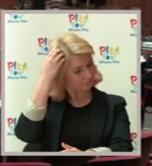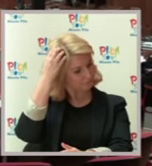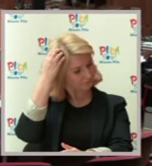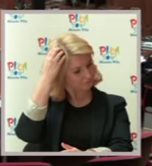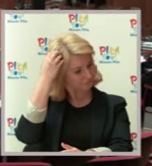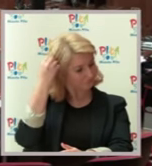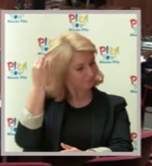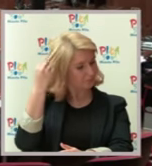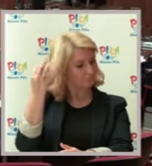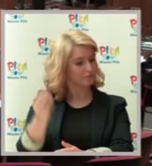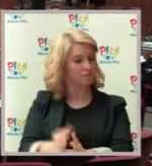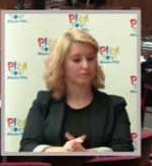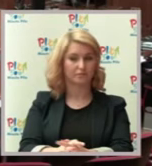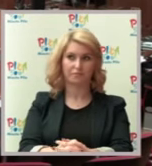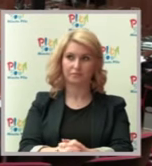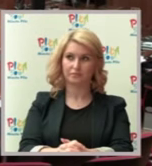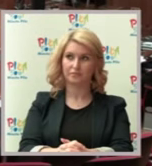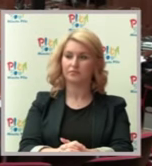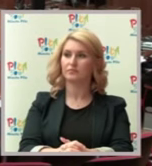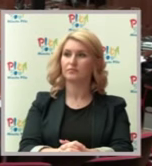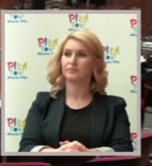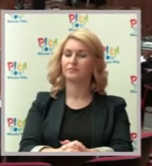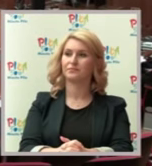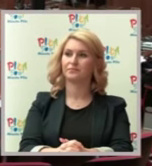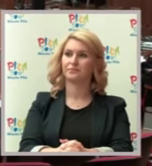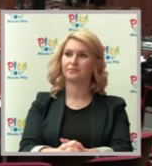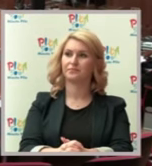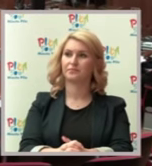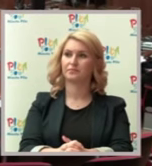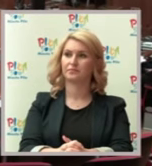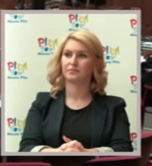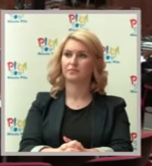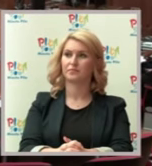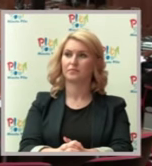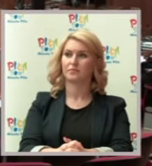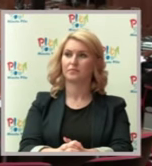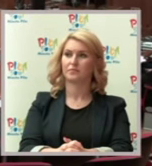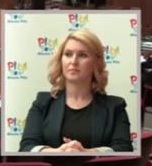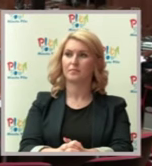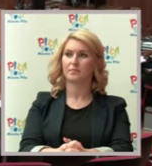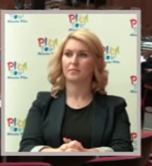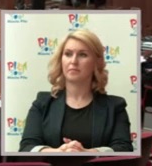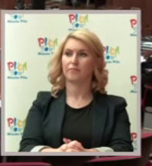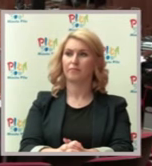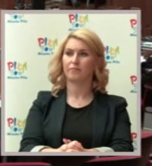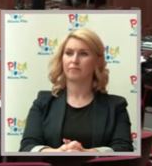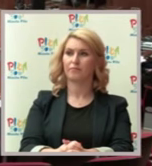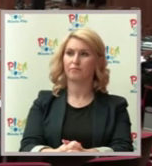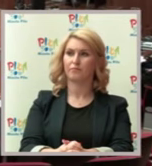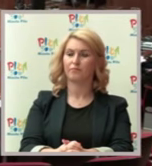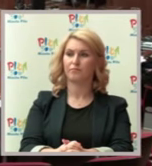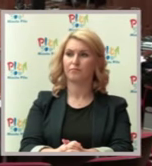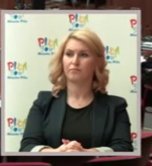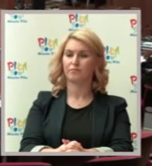poradzić, by w prosty sposób podjechać do dworca, wysiąść, czy